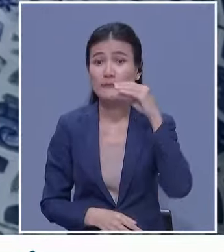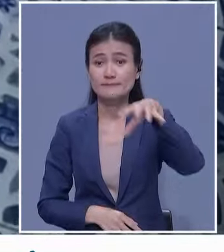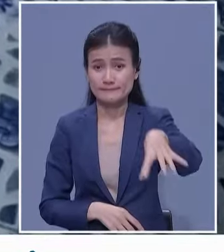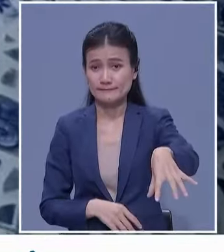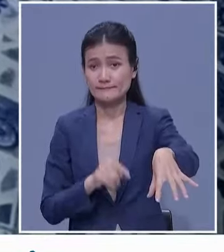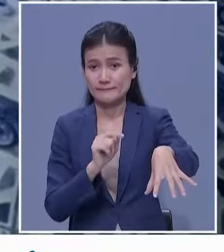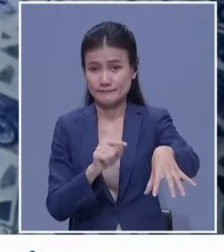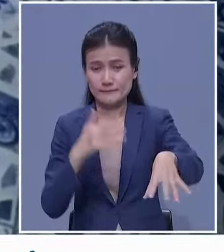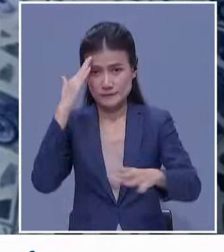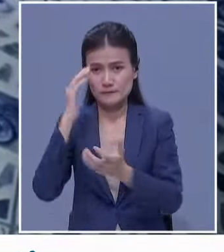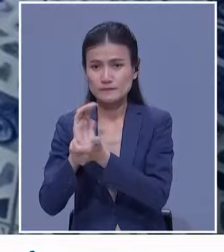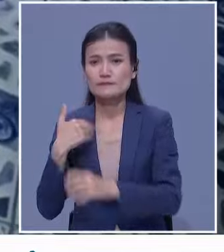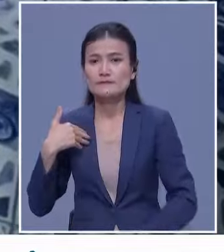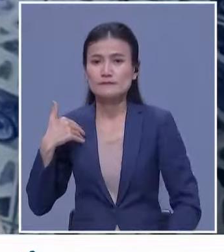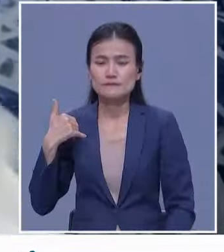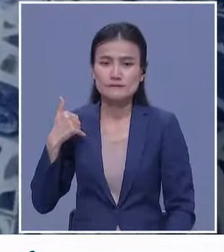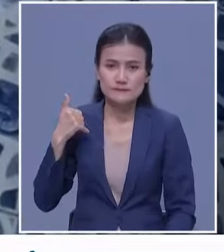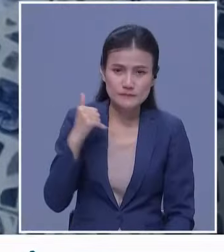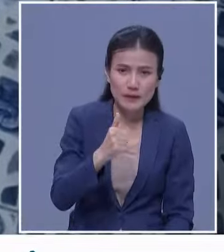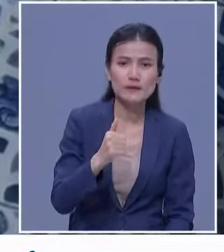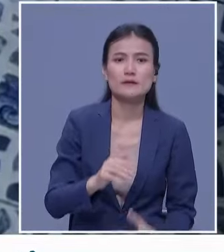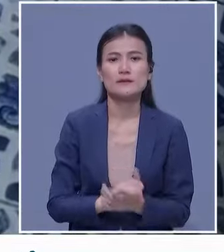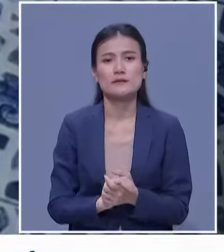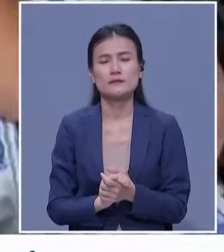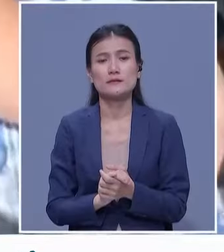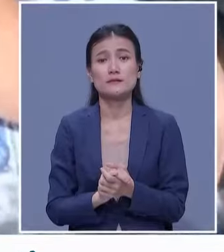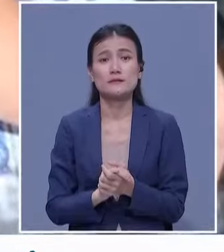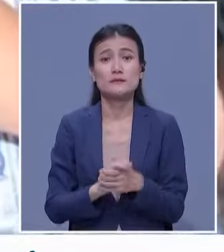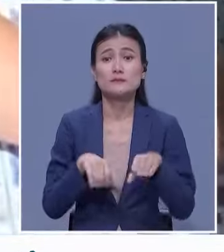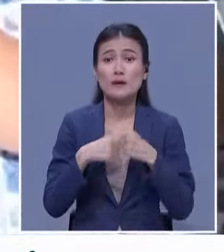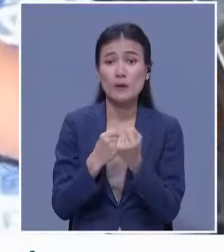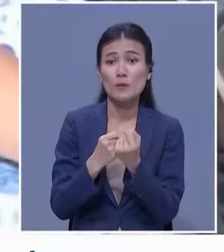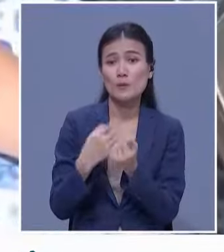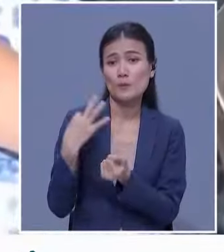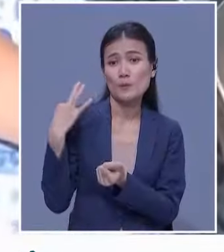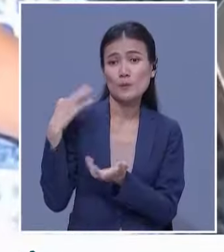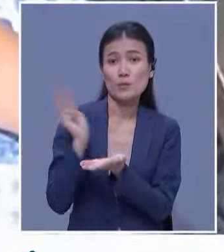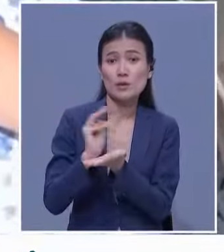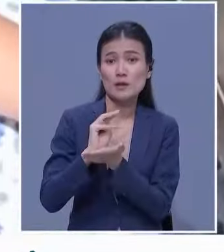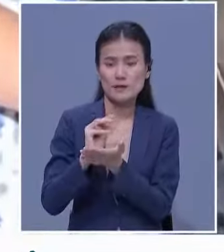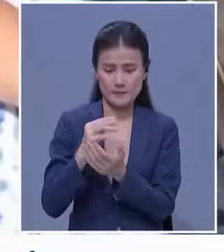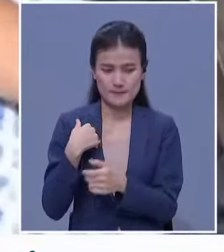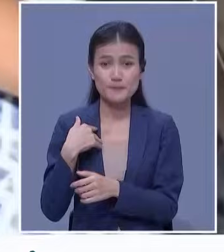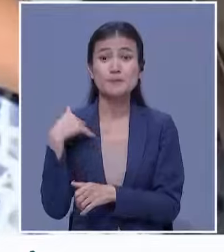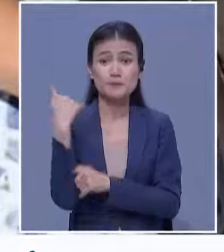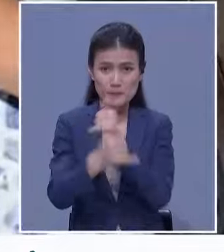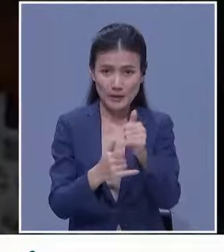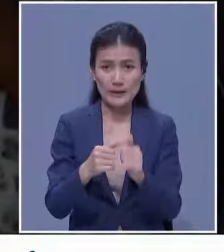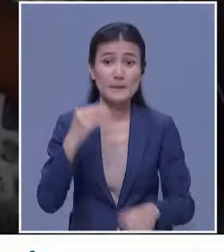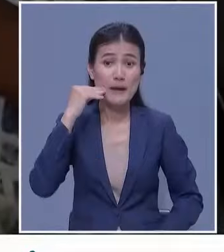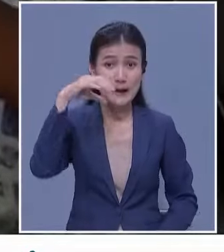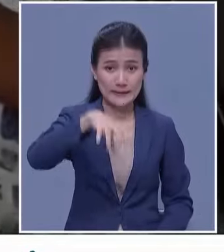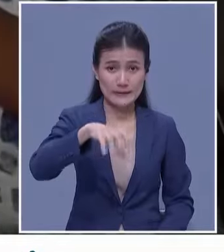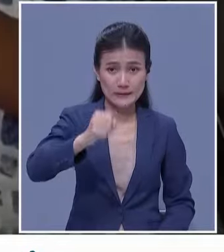ได้รับแจ้งเหตุนะครับก็ไปพร้อมกับทางเจ้าหน้าที่สมาคมกู้ภัยสมุทรปราการเดินทางไปตรวจสอบนะฮะที่เกิดเหตุเป็นบ้าน2